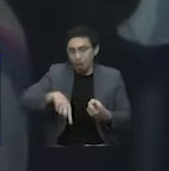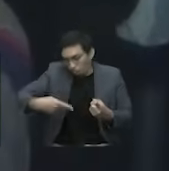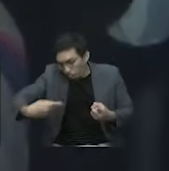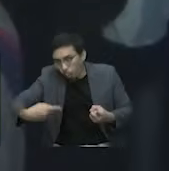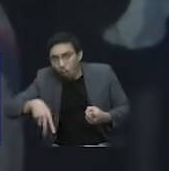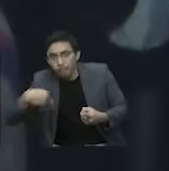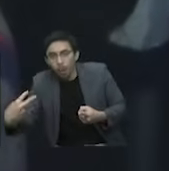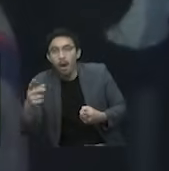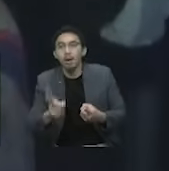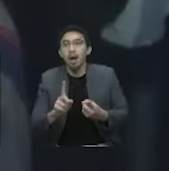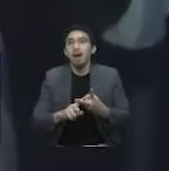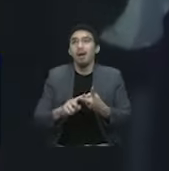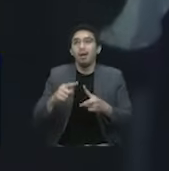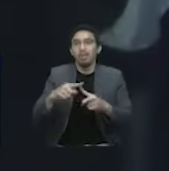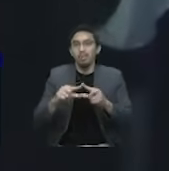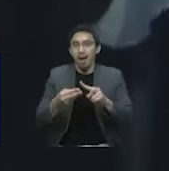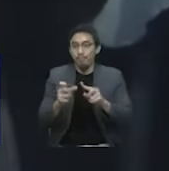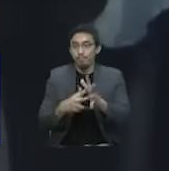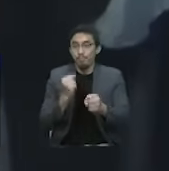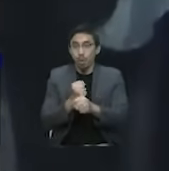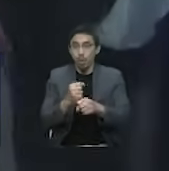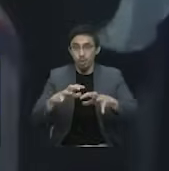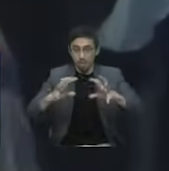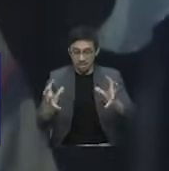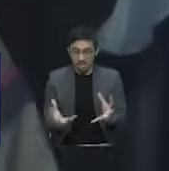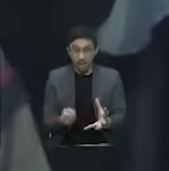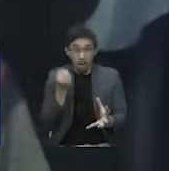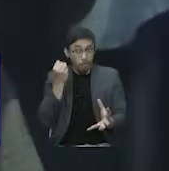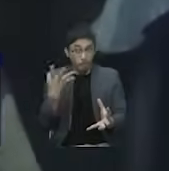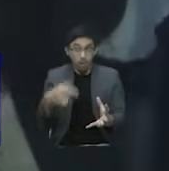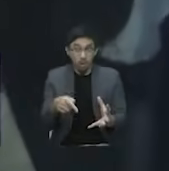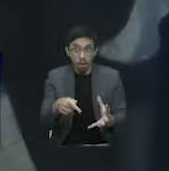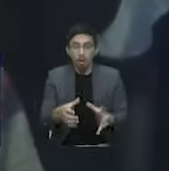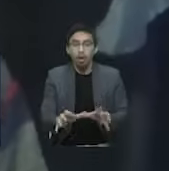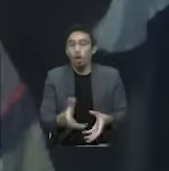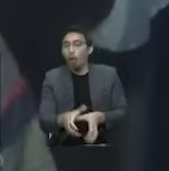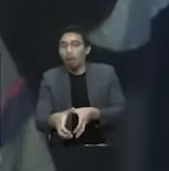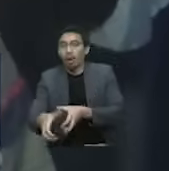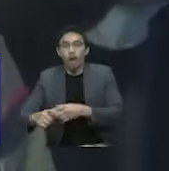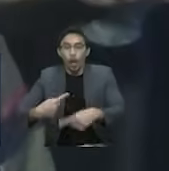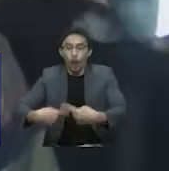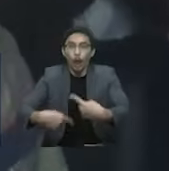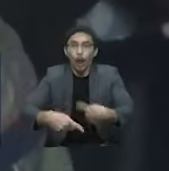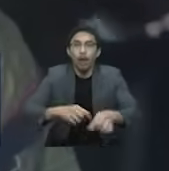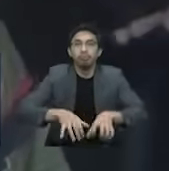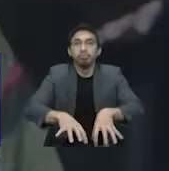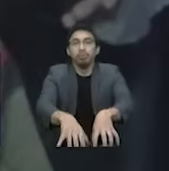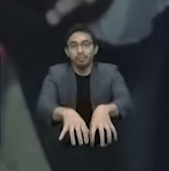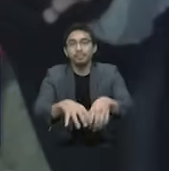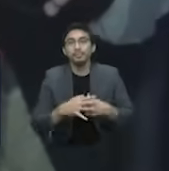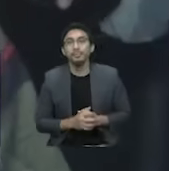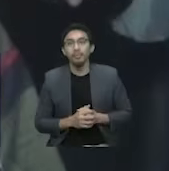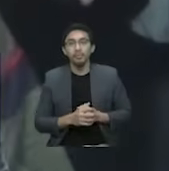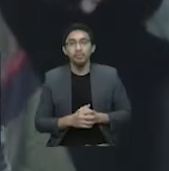tabungnya sempat muter dulu di sini. Langsung meledak ke belakang sana, yang biasanya udah meledak duluan. Meledaknya kenceng nggak teh? Ya. Kenceng nggak meledaknya? Bukan